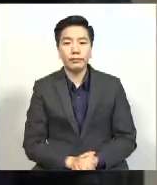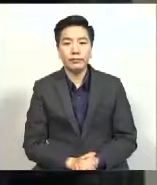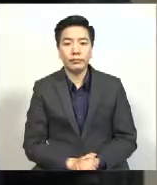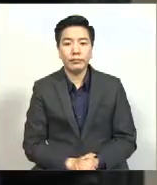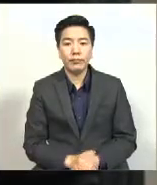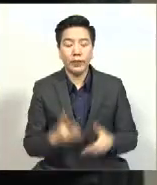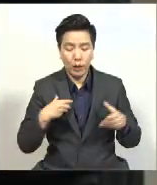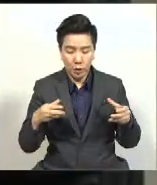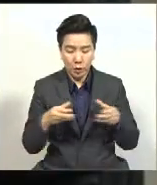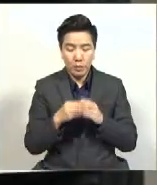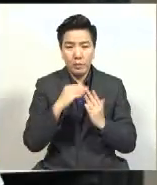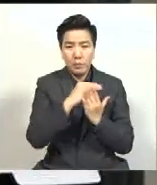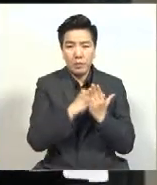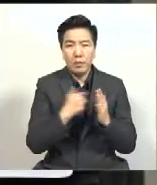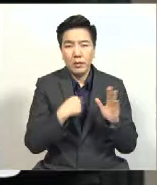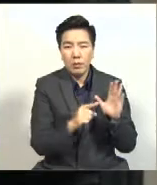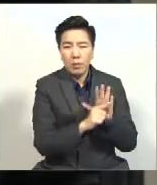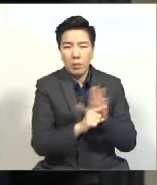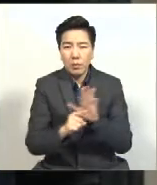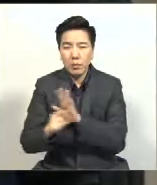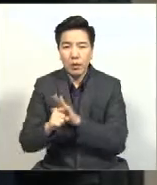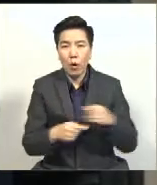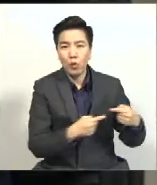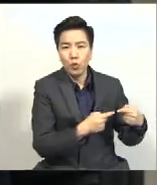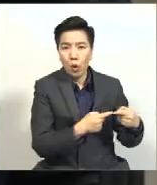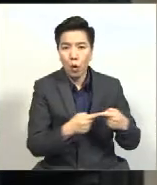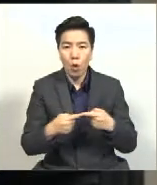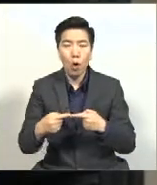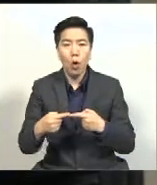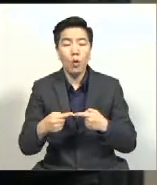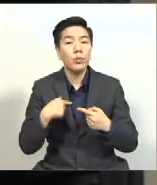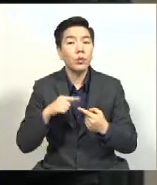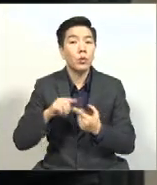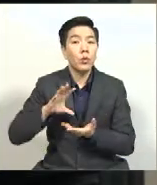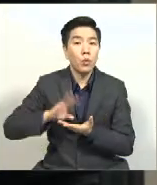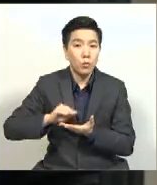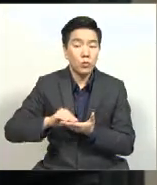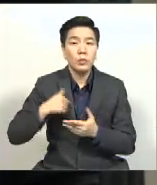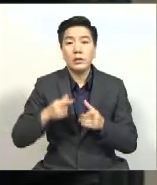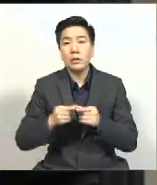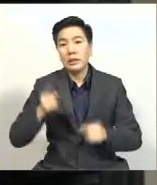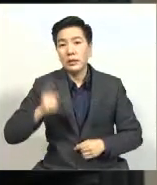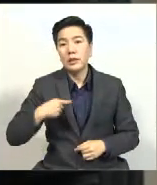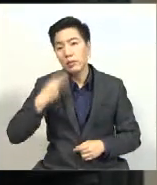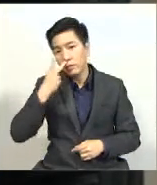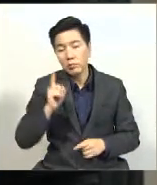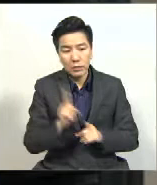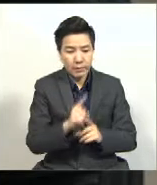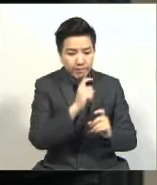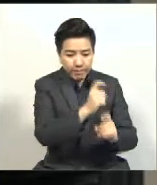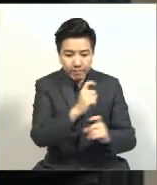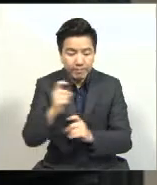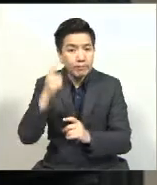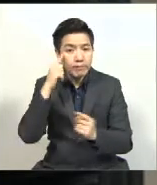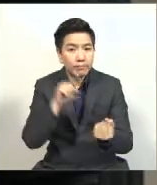มีกระบวนการการโพสต์หลายครั้งต่อเนื่องแล้วก็มีข้อมูลข้อเท็จจริงที่สร้างความสุ่มเสี่ยงและทำให้เกิด